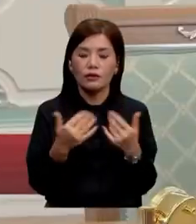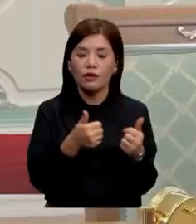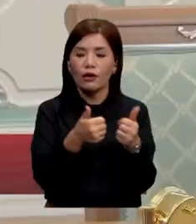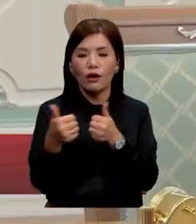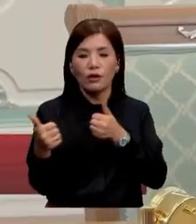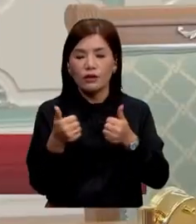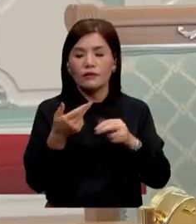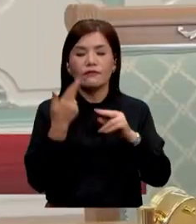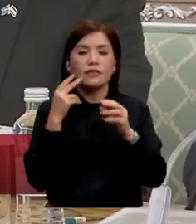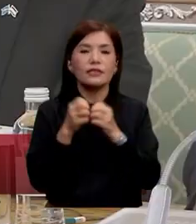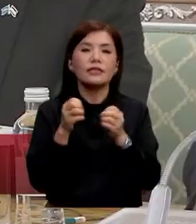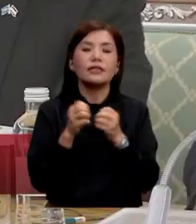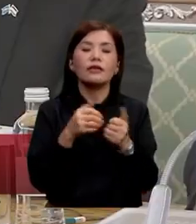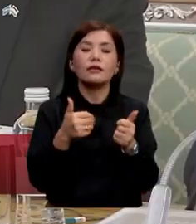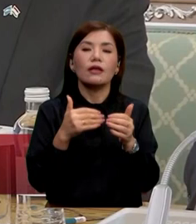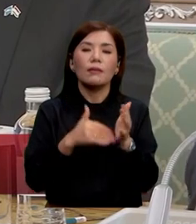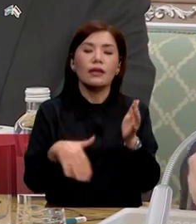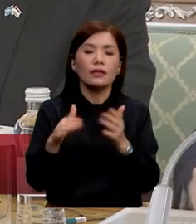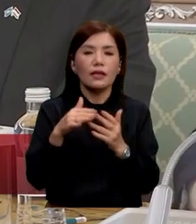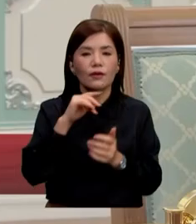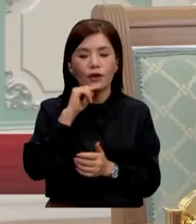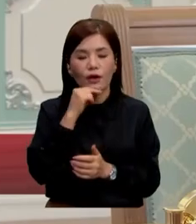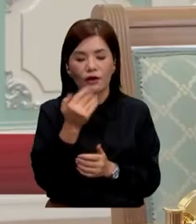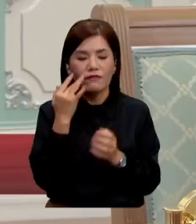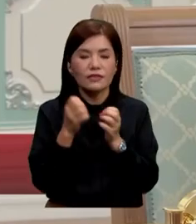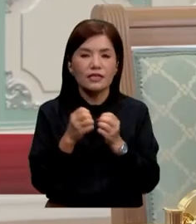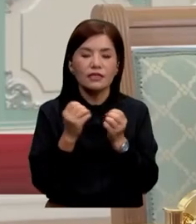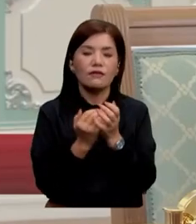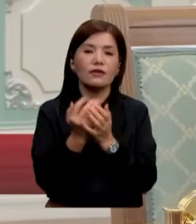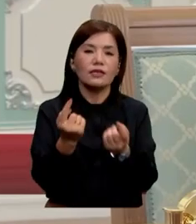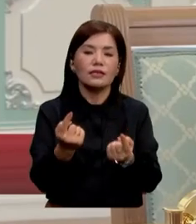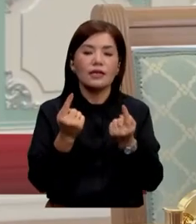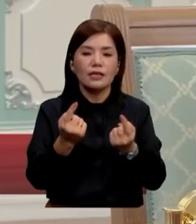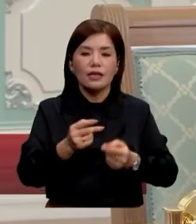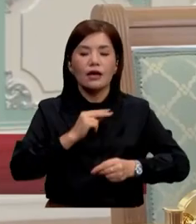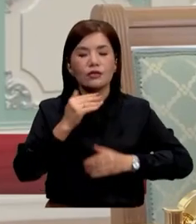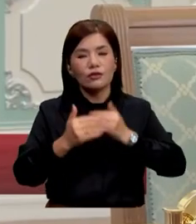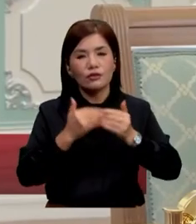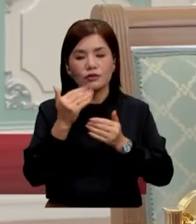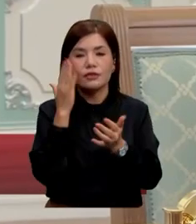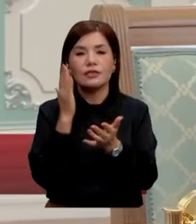Казахстана хороши как никогда, но потенциал, особенно в экономике, по-прежнему велик. У нас есть хорошие перспективы.